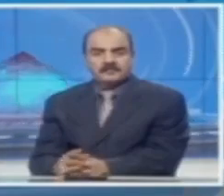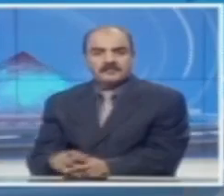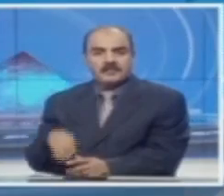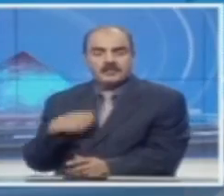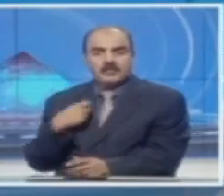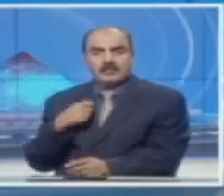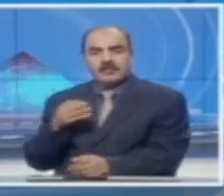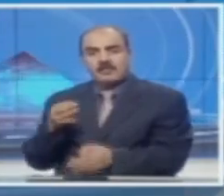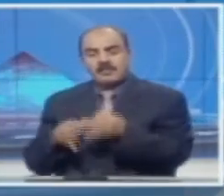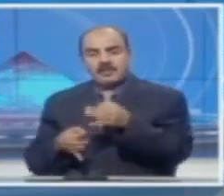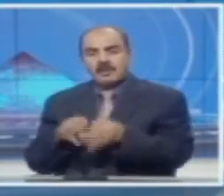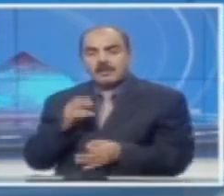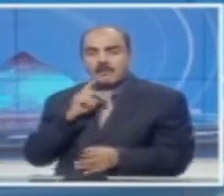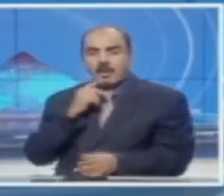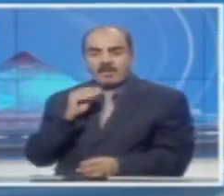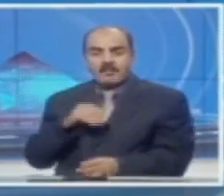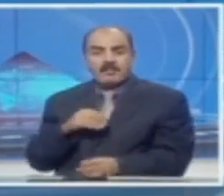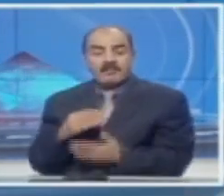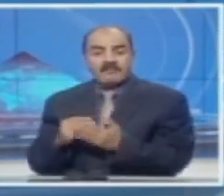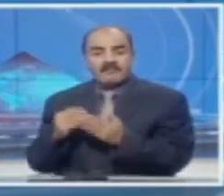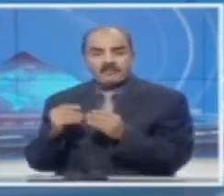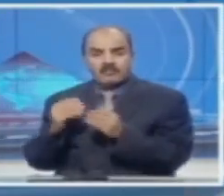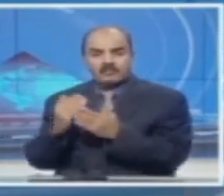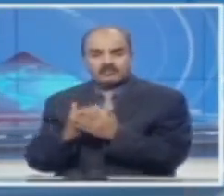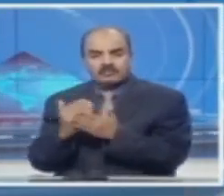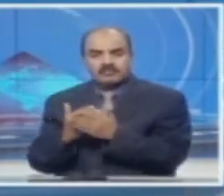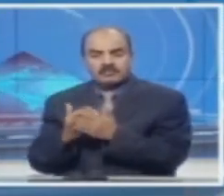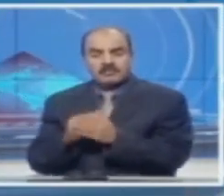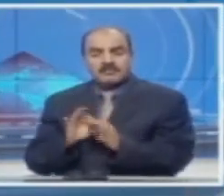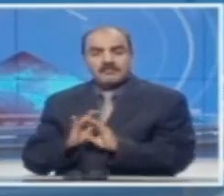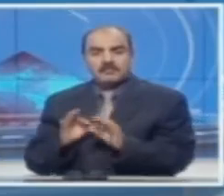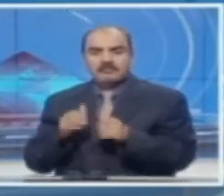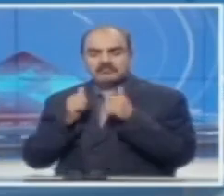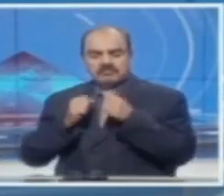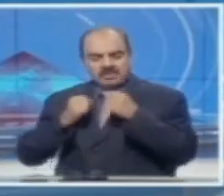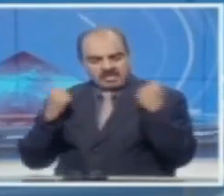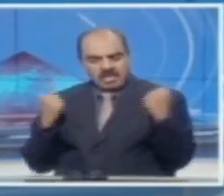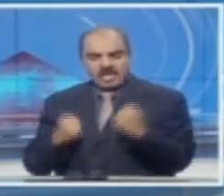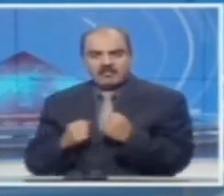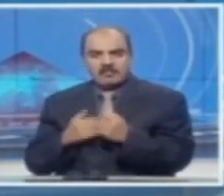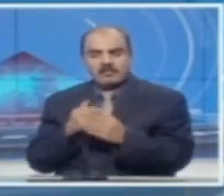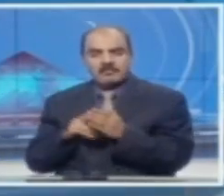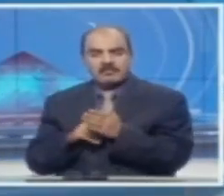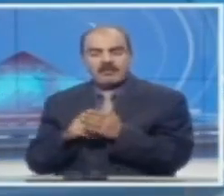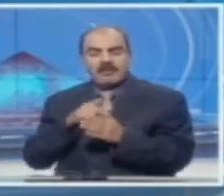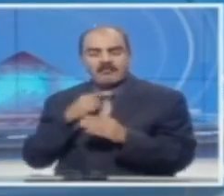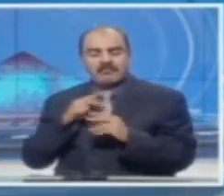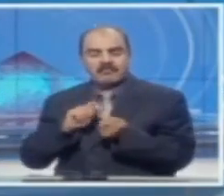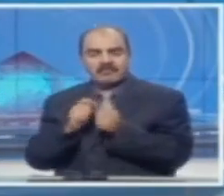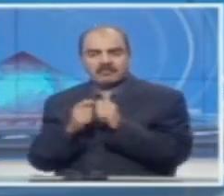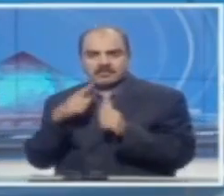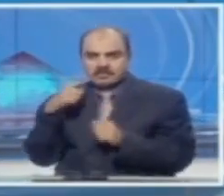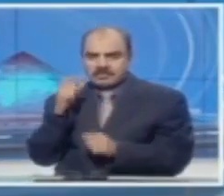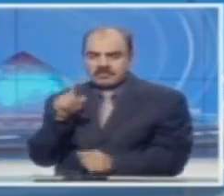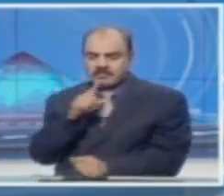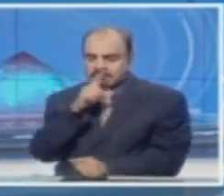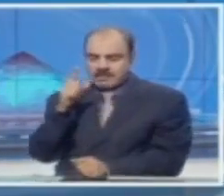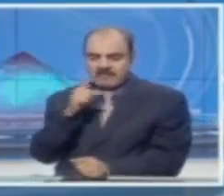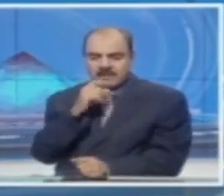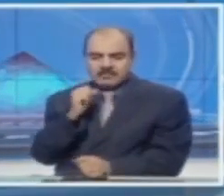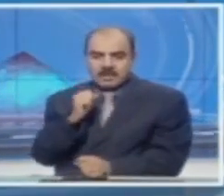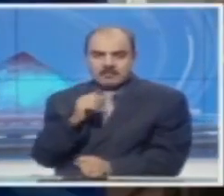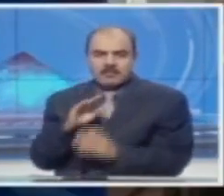أكد وزير المالية محمد معيط أن الاقتصاد المصري بات أكثر قدرة على التعافي الأخضر رغم قسوة التحديات